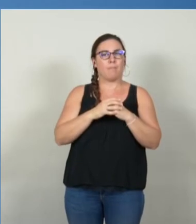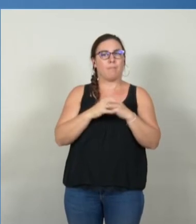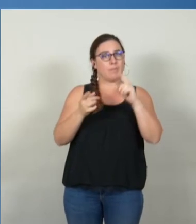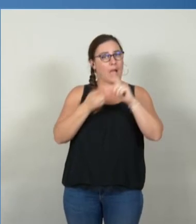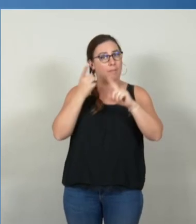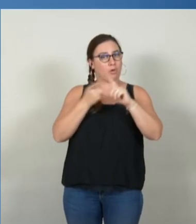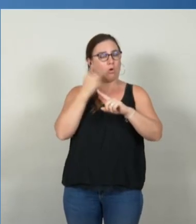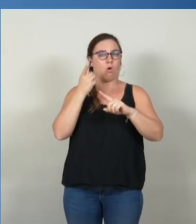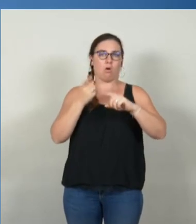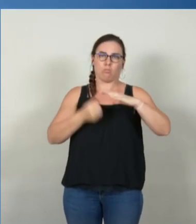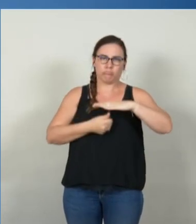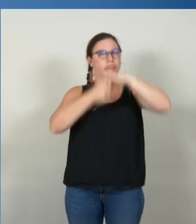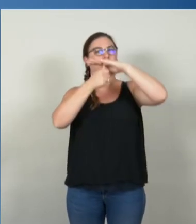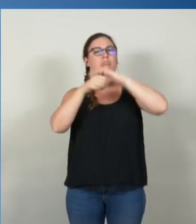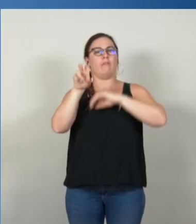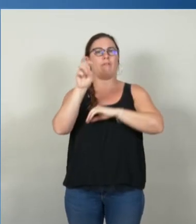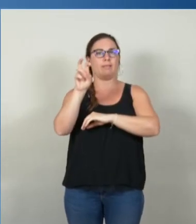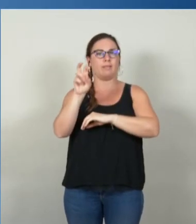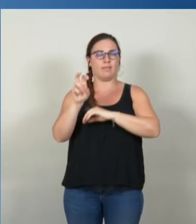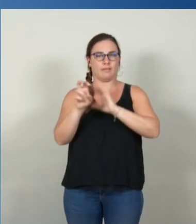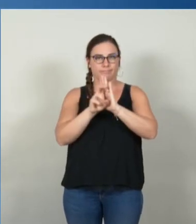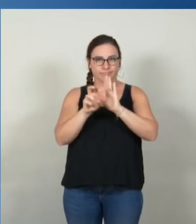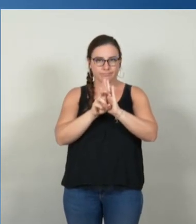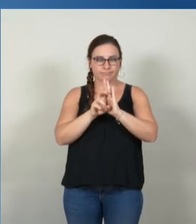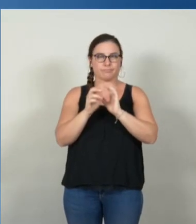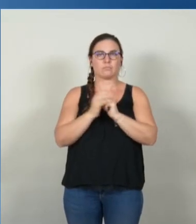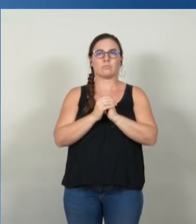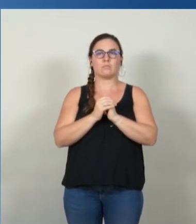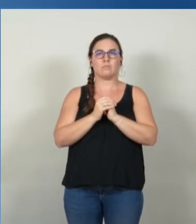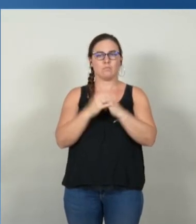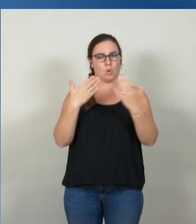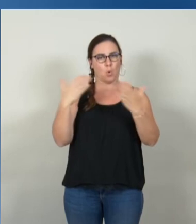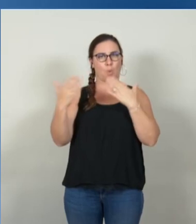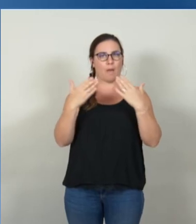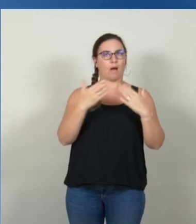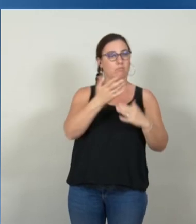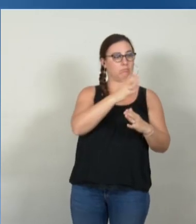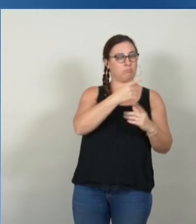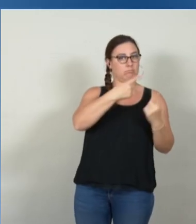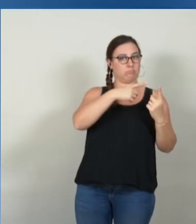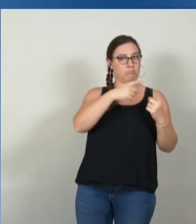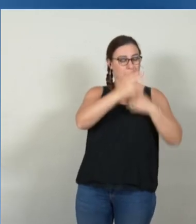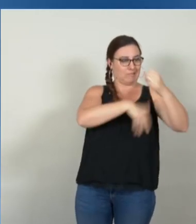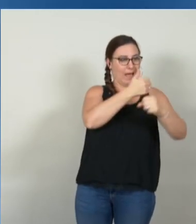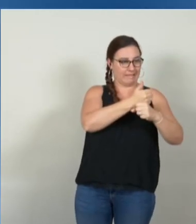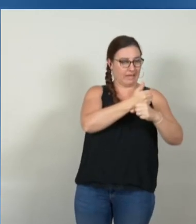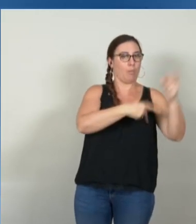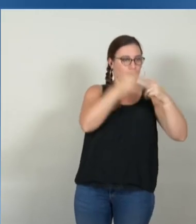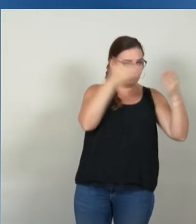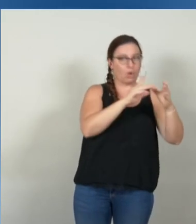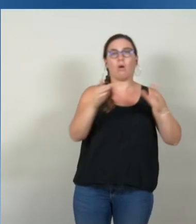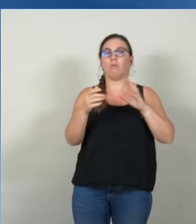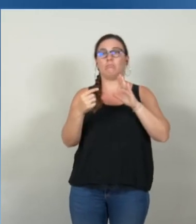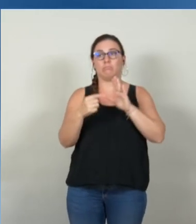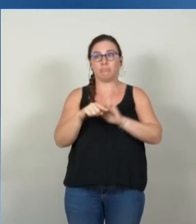décapitale verte qui demeurera peut-être plus que l'année capitale verte elle-même c'est l'obtention